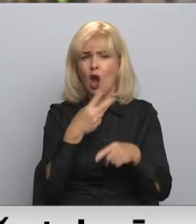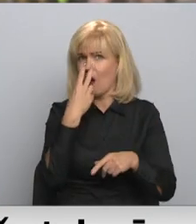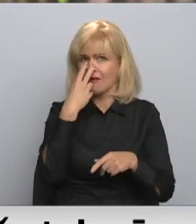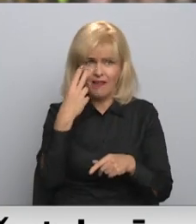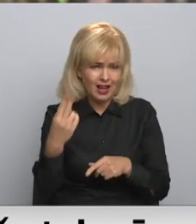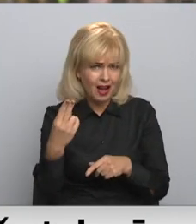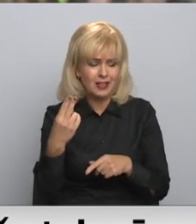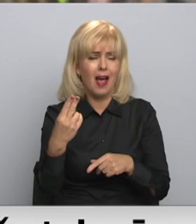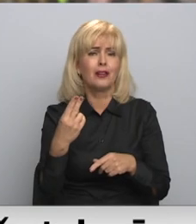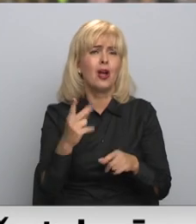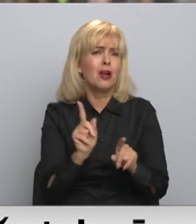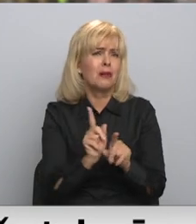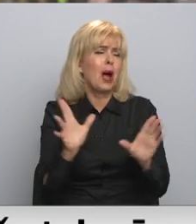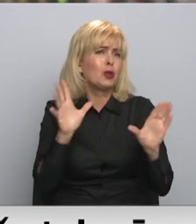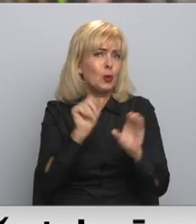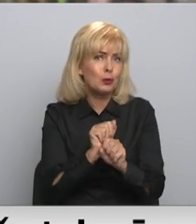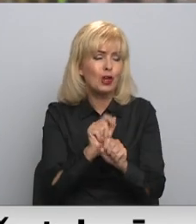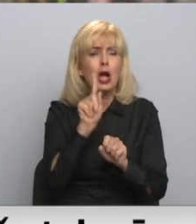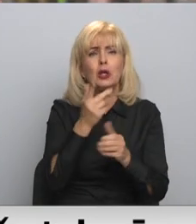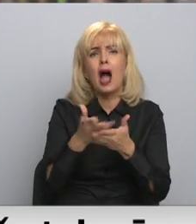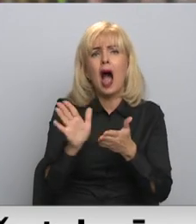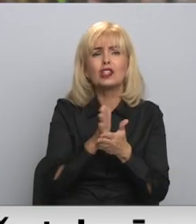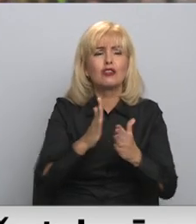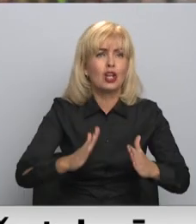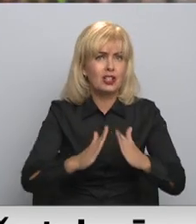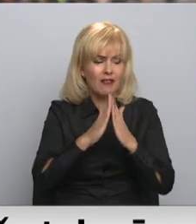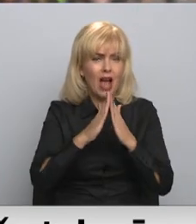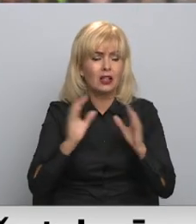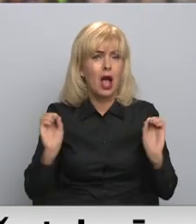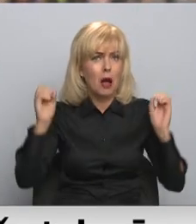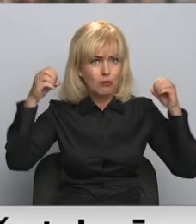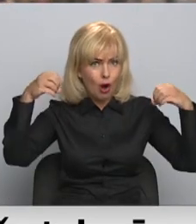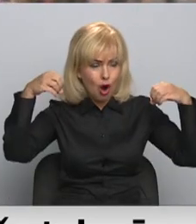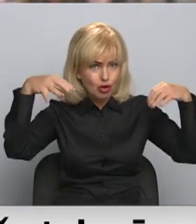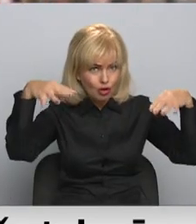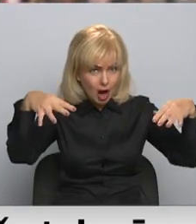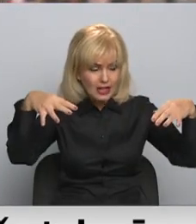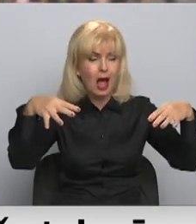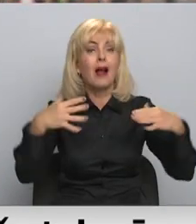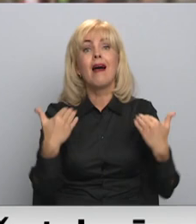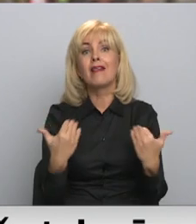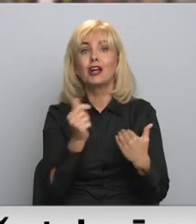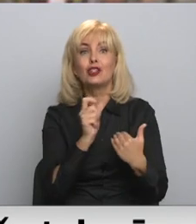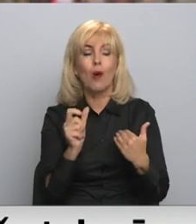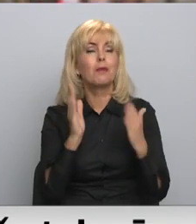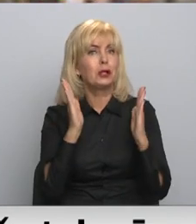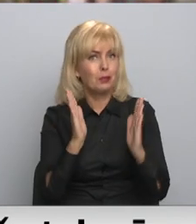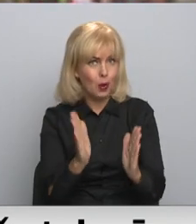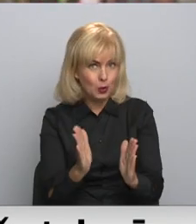un tikai uz kaut kādiem atsevišķiem svētkiem ir atsevišķi prožektori, kas viņu izgaismo, tad šobrīd tā būs